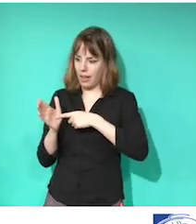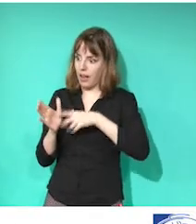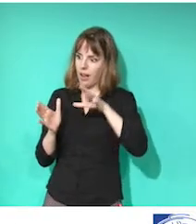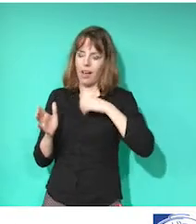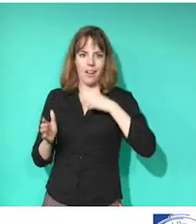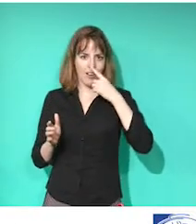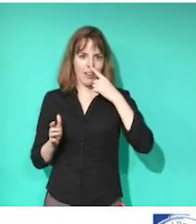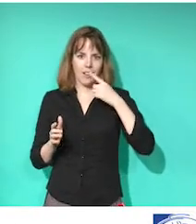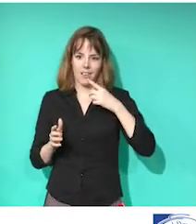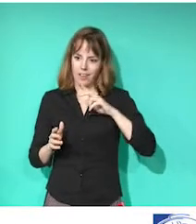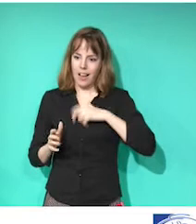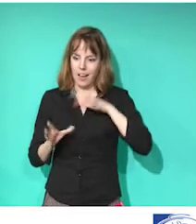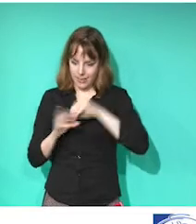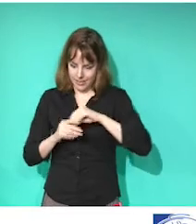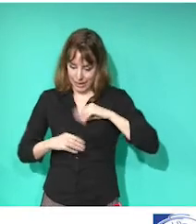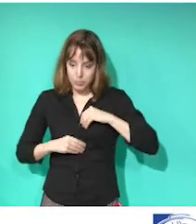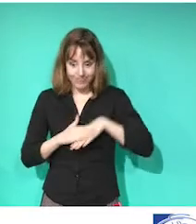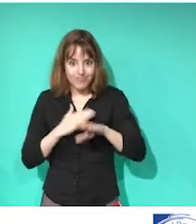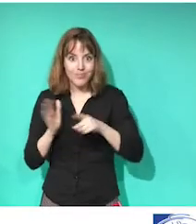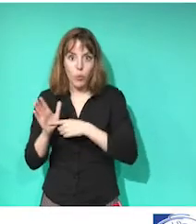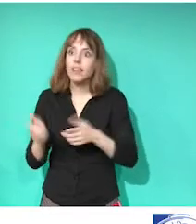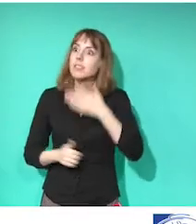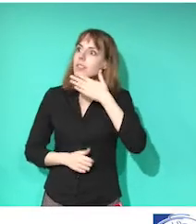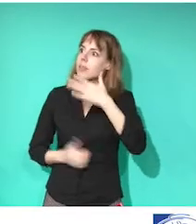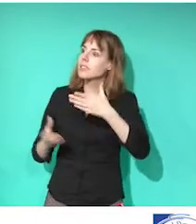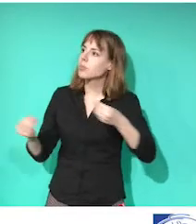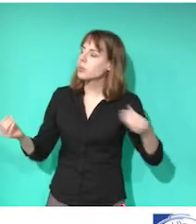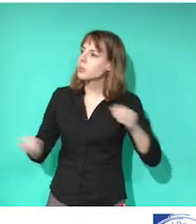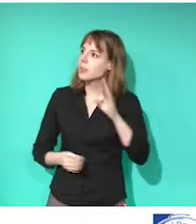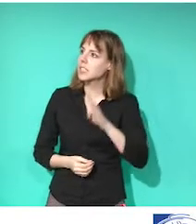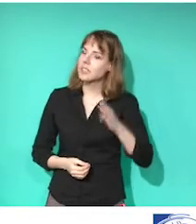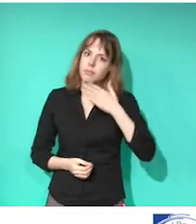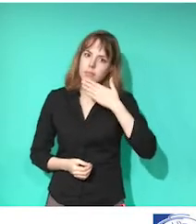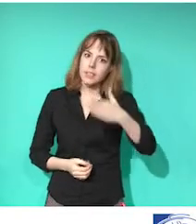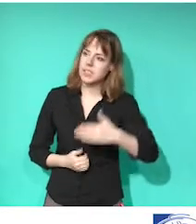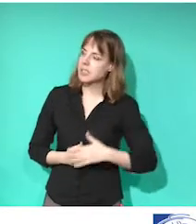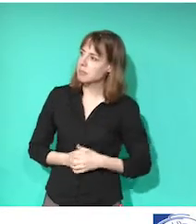beaucoup, Brigitte. Merci pour ces observations